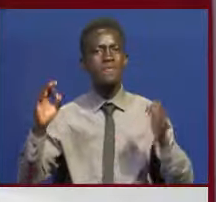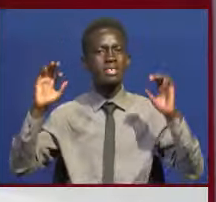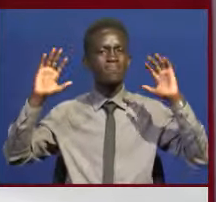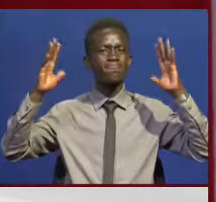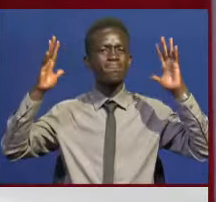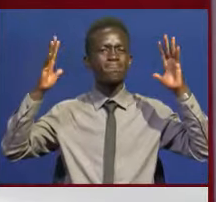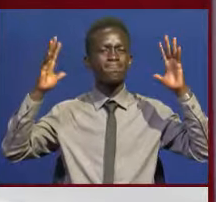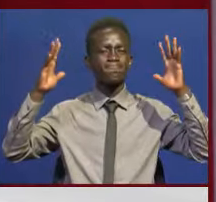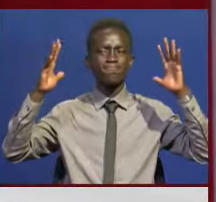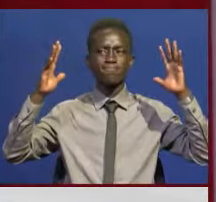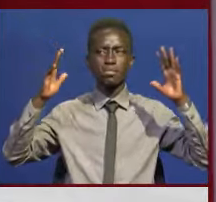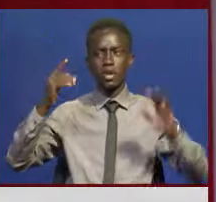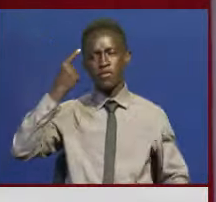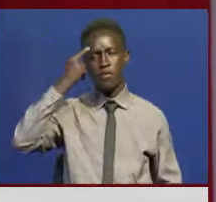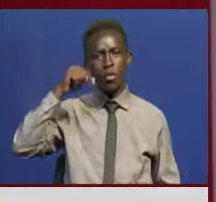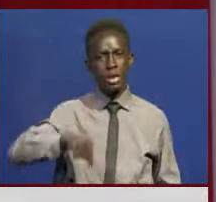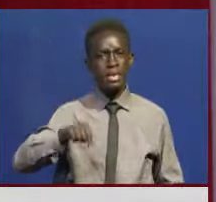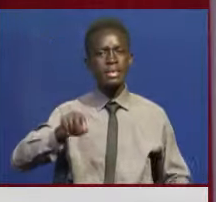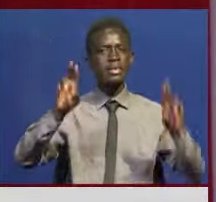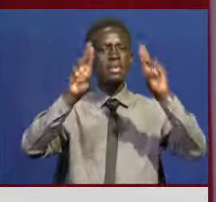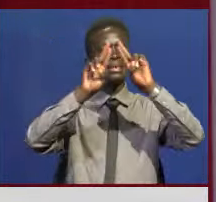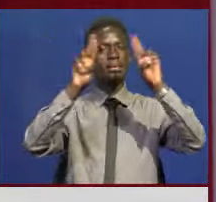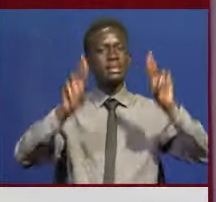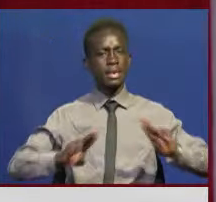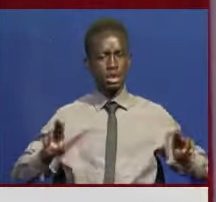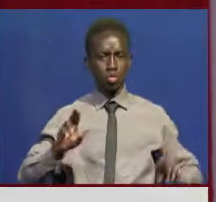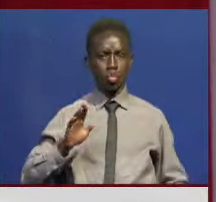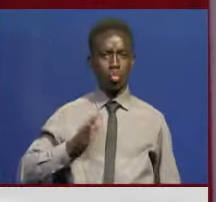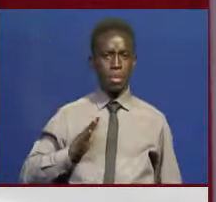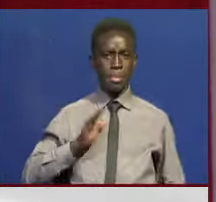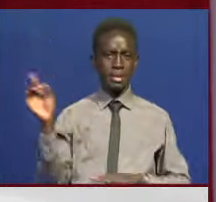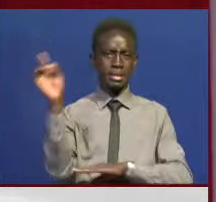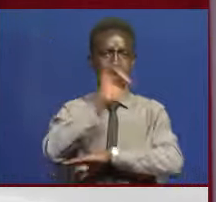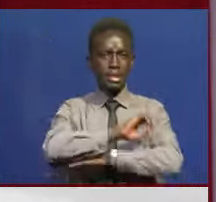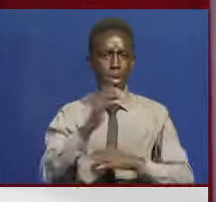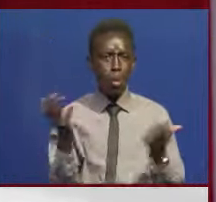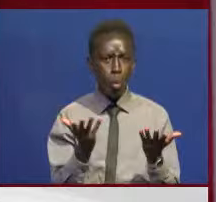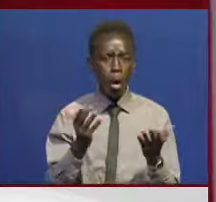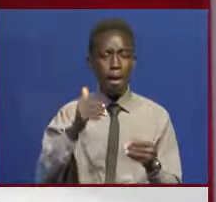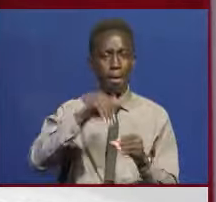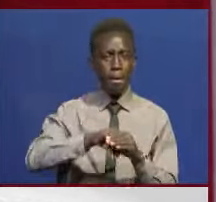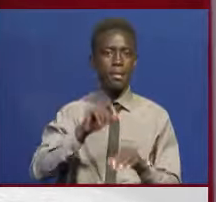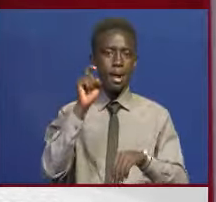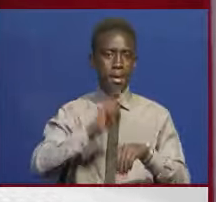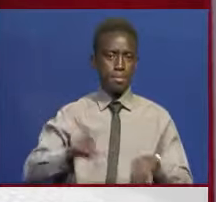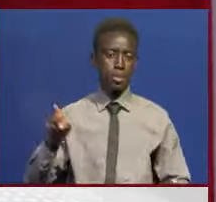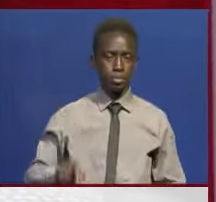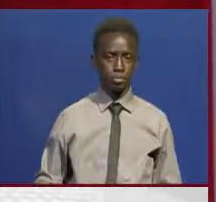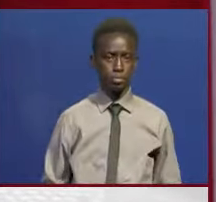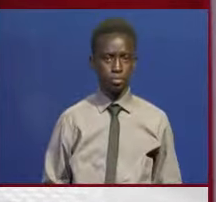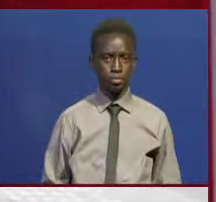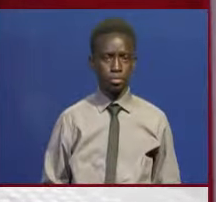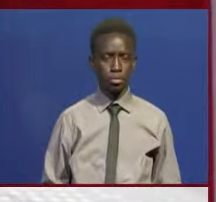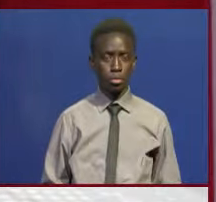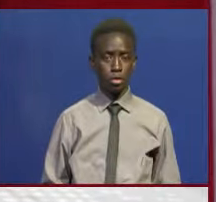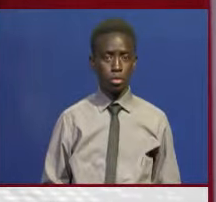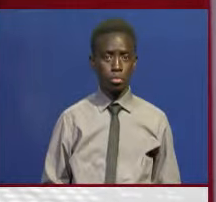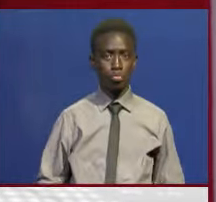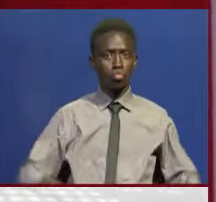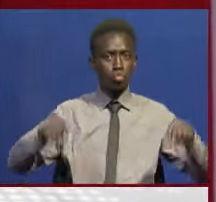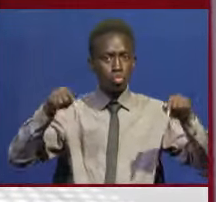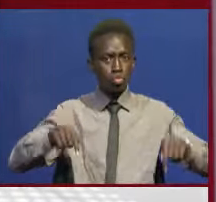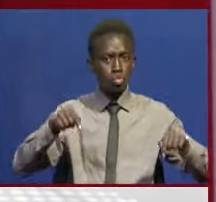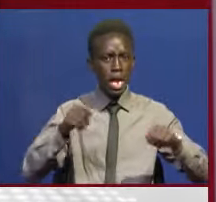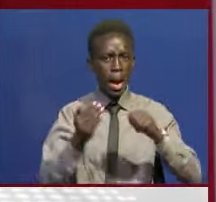of this International Women's Day in Embu. This morning, I have